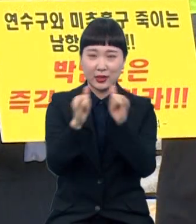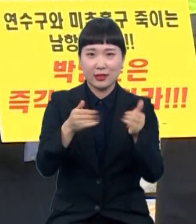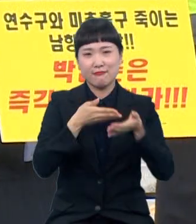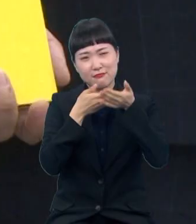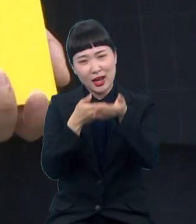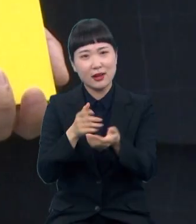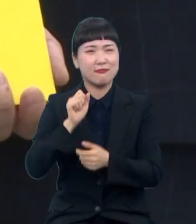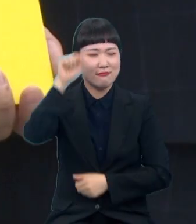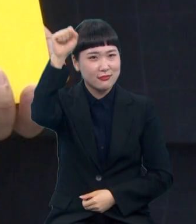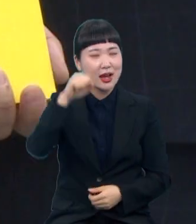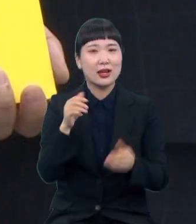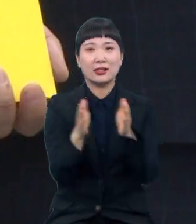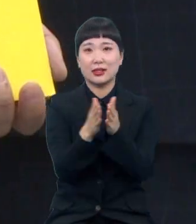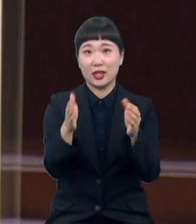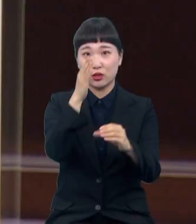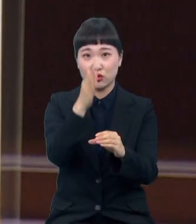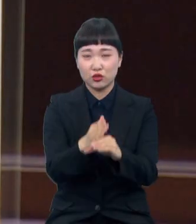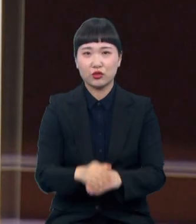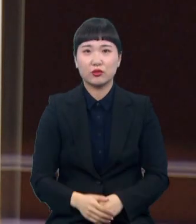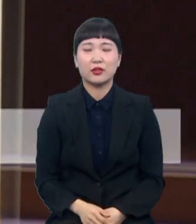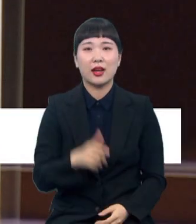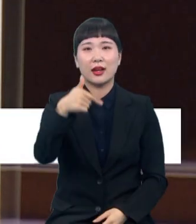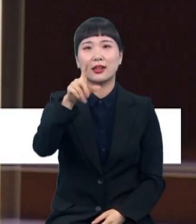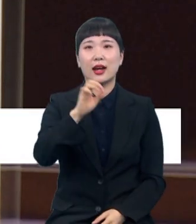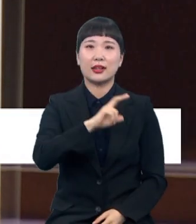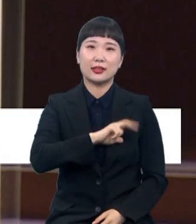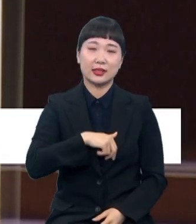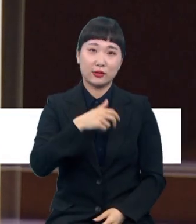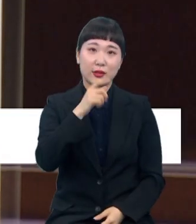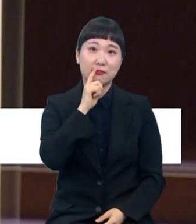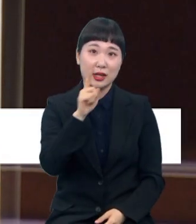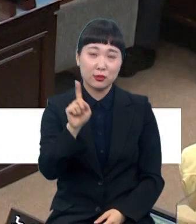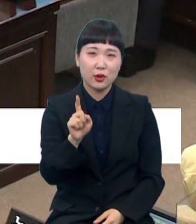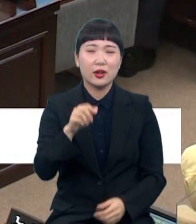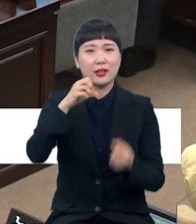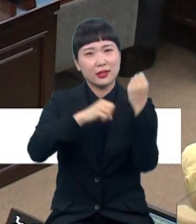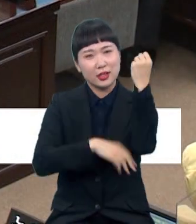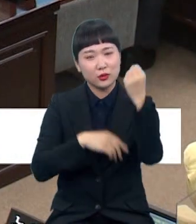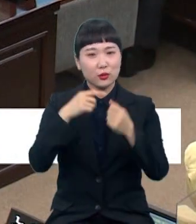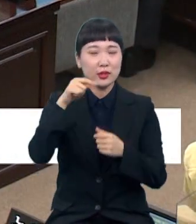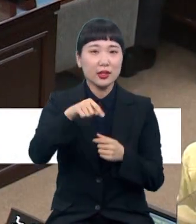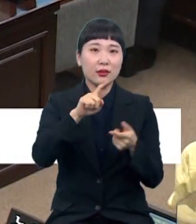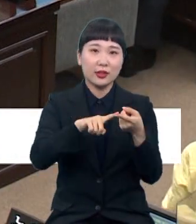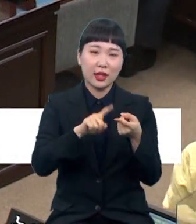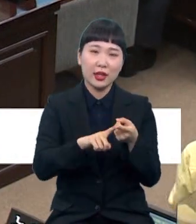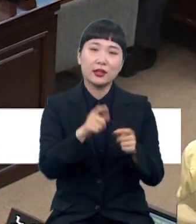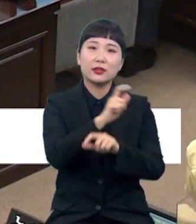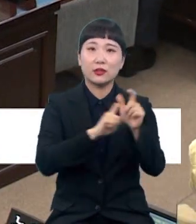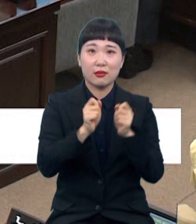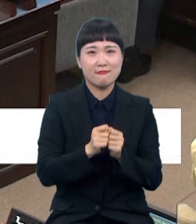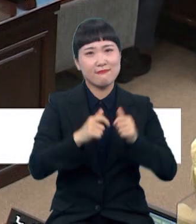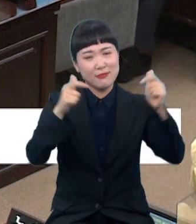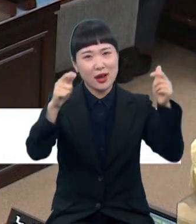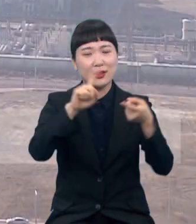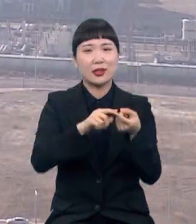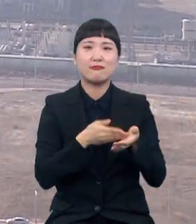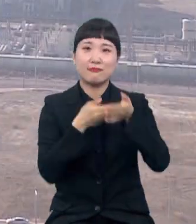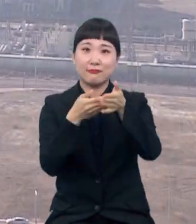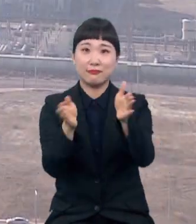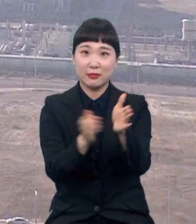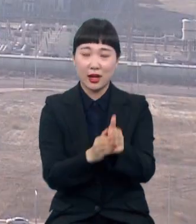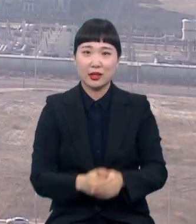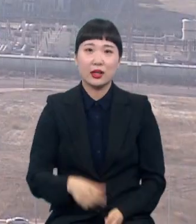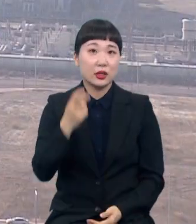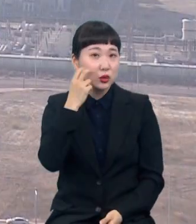불가 입장을 밝히고 있는 상황. 강원모 인천시의원은 기존 소각장 증설 카드를 대안으로 제시했습니다.